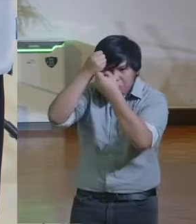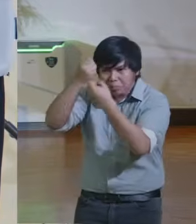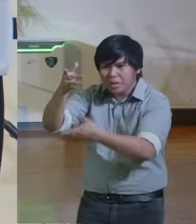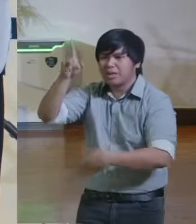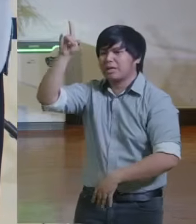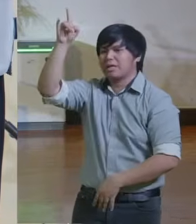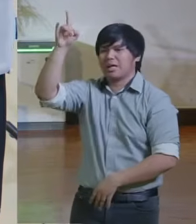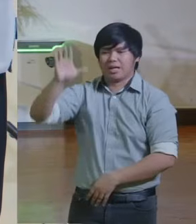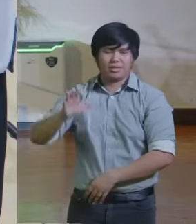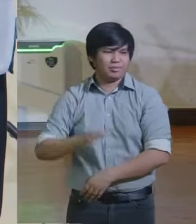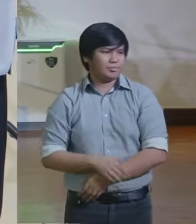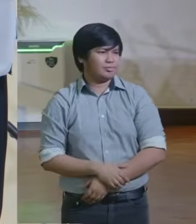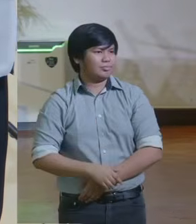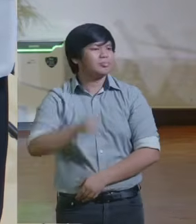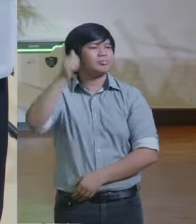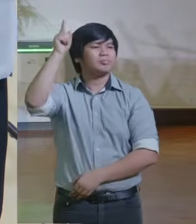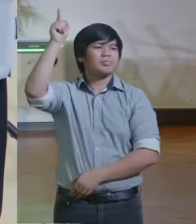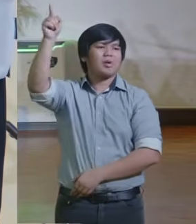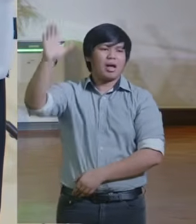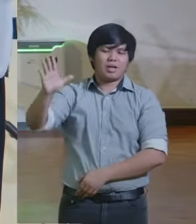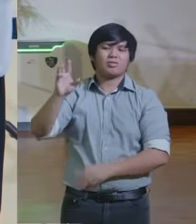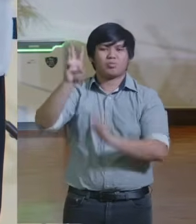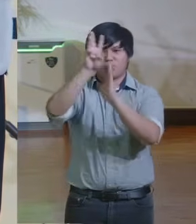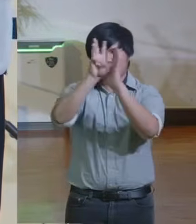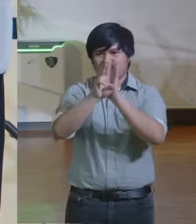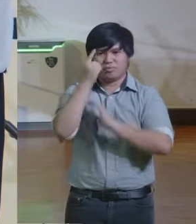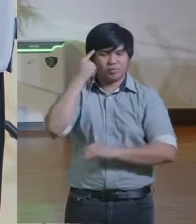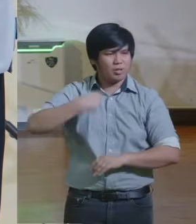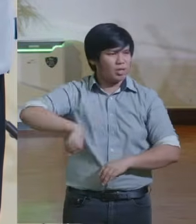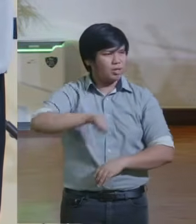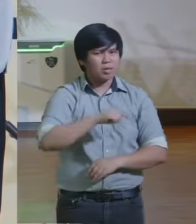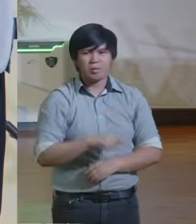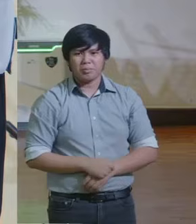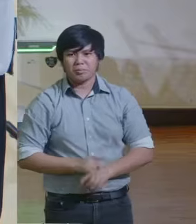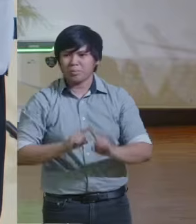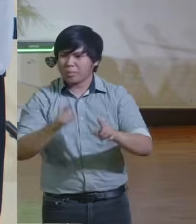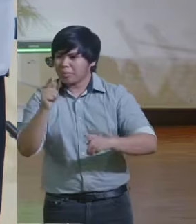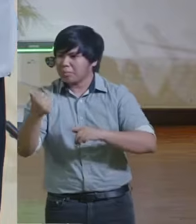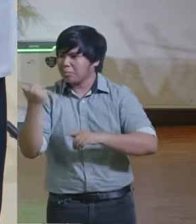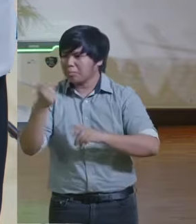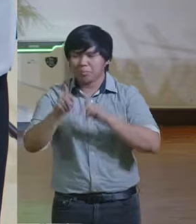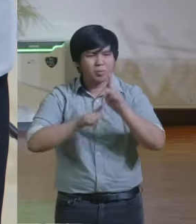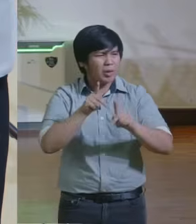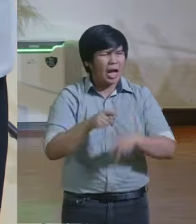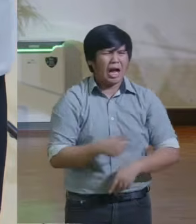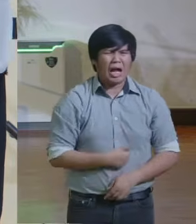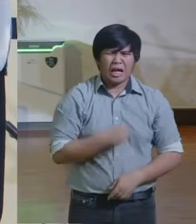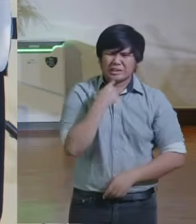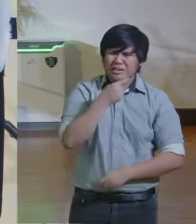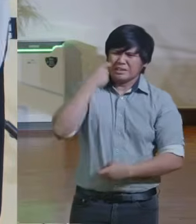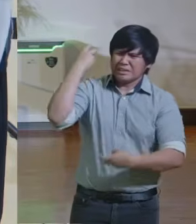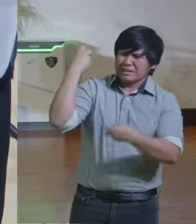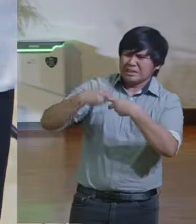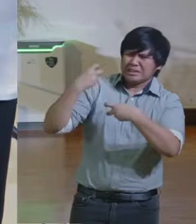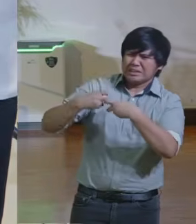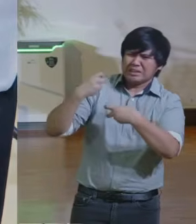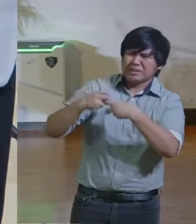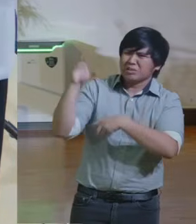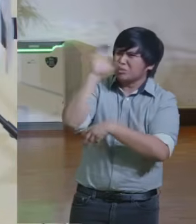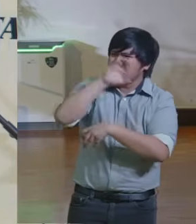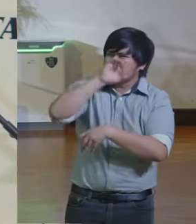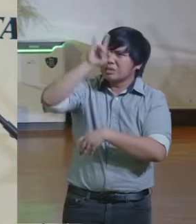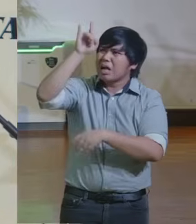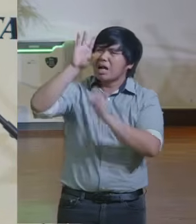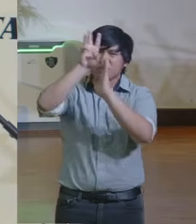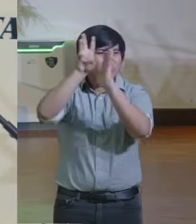Yun ang will ng Panginoon. Sabi ng iba, Pastor, Ang hirap naman hanapin ng kalooban ng Diyos para